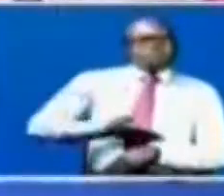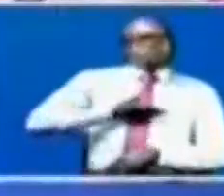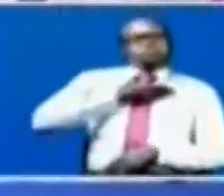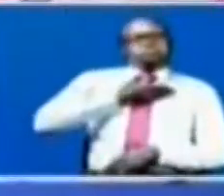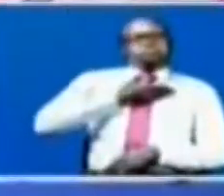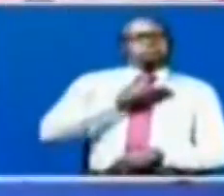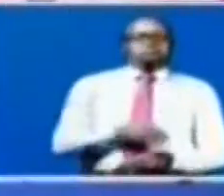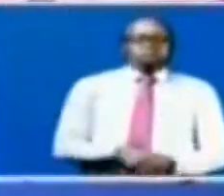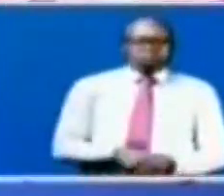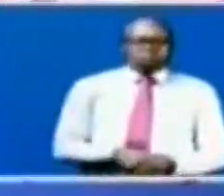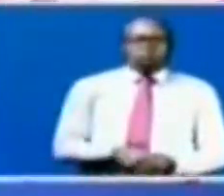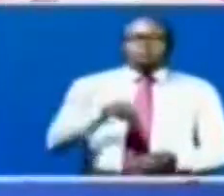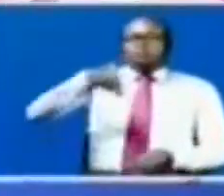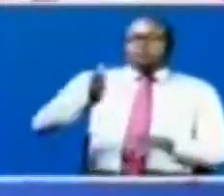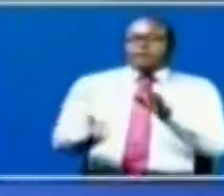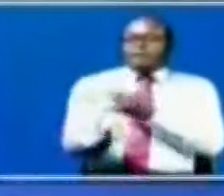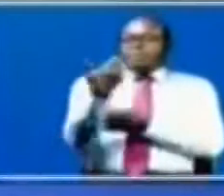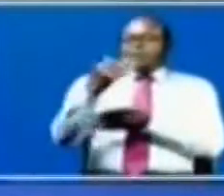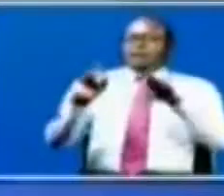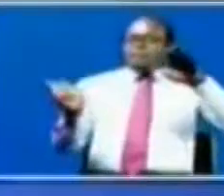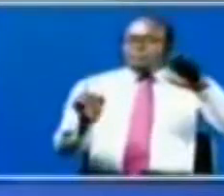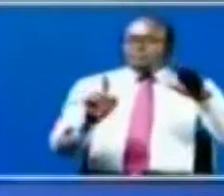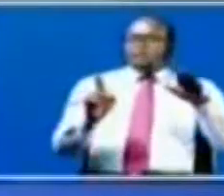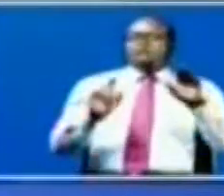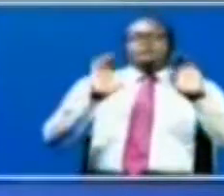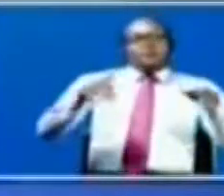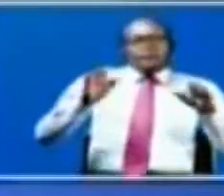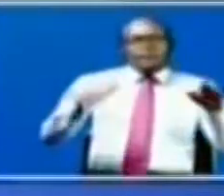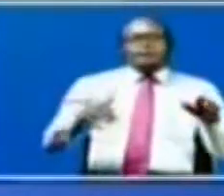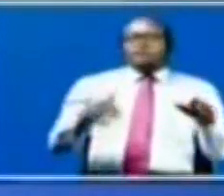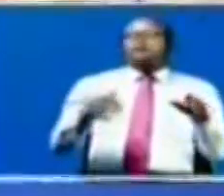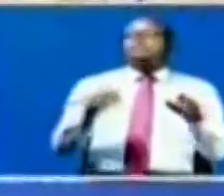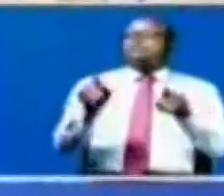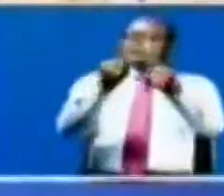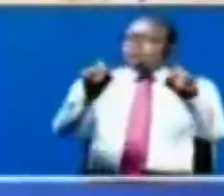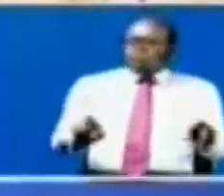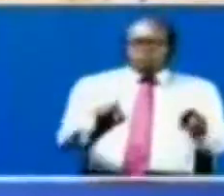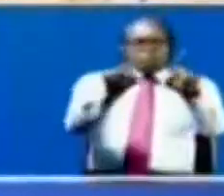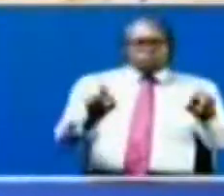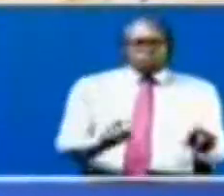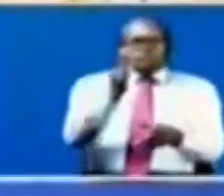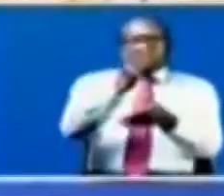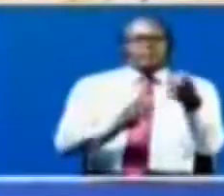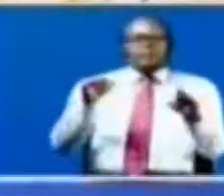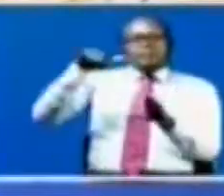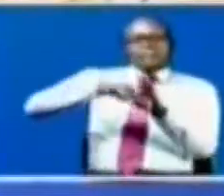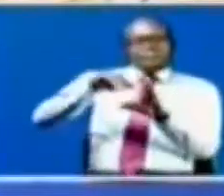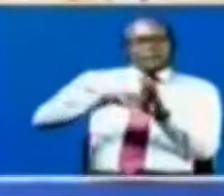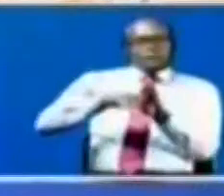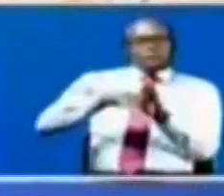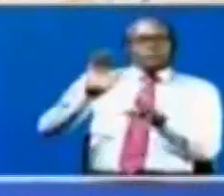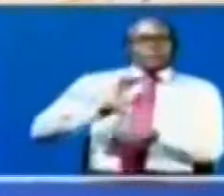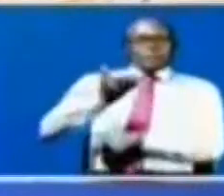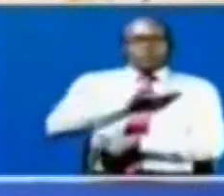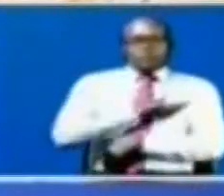maini. Mapema leo, waziri wa kilimo Mwangi Kiunjuri alitolewa kijasho na baadhi ya wanachama wa kamati